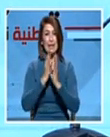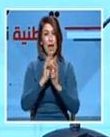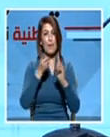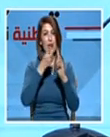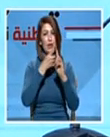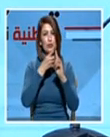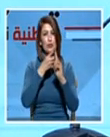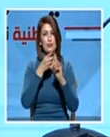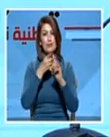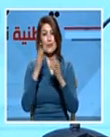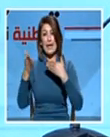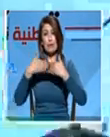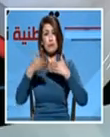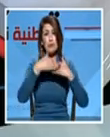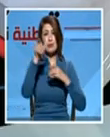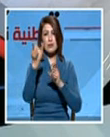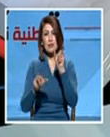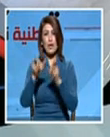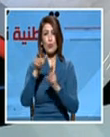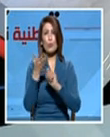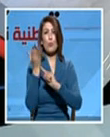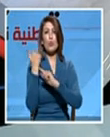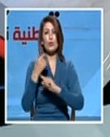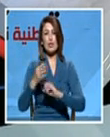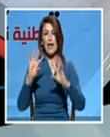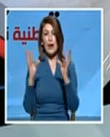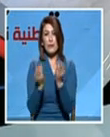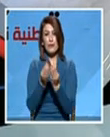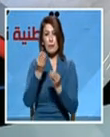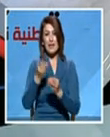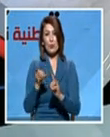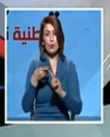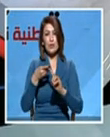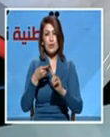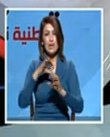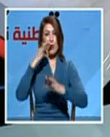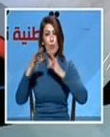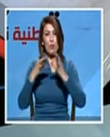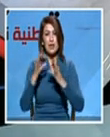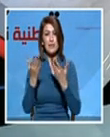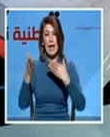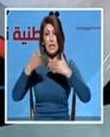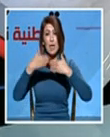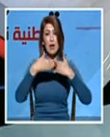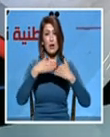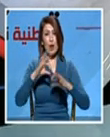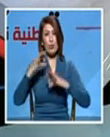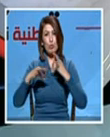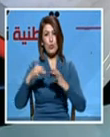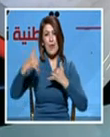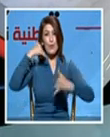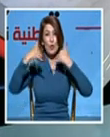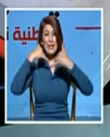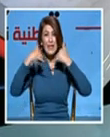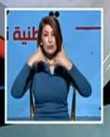هل الناس اللي سكرت كنا قدمناهم في بدايه الجائحه هذه قالوا سكرنا وقعدنا نتعاملوا بالهاتف